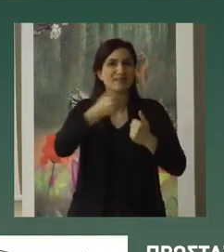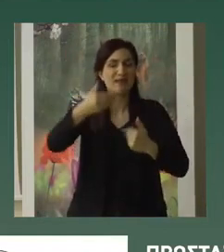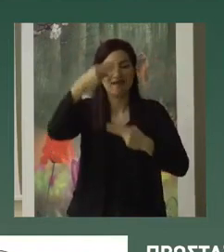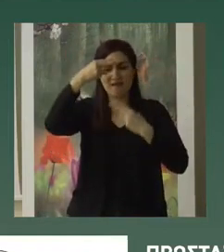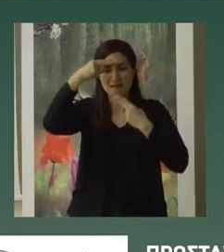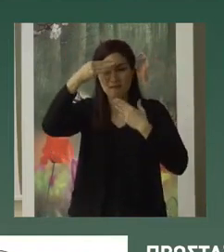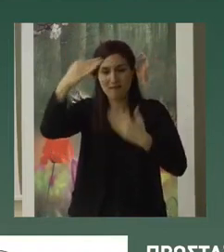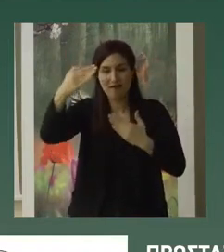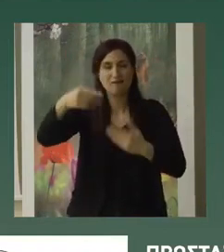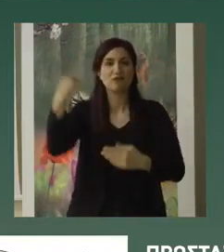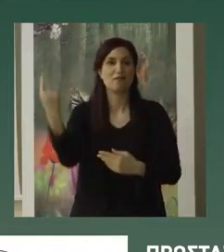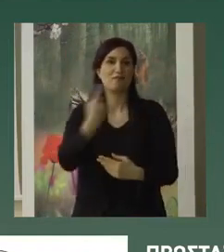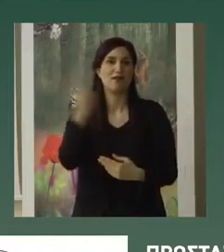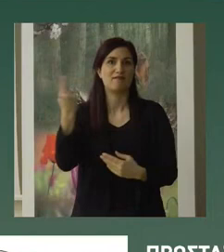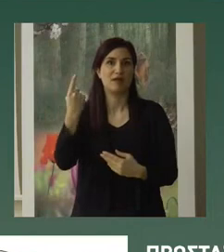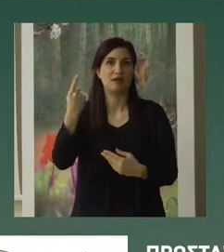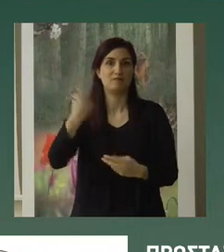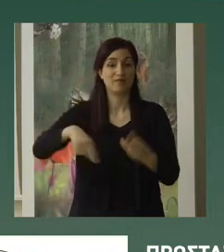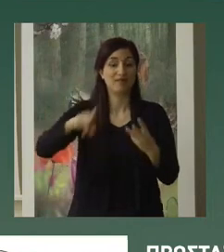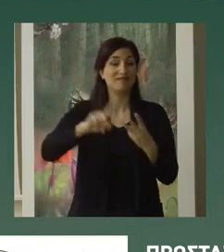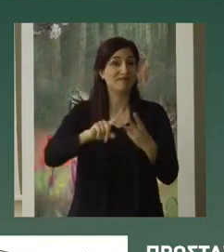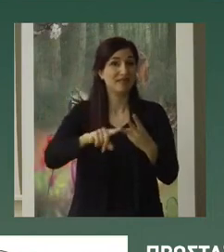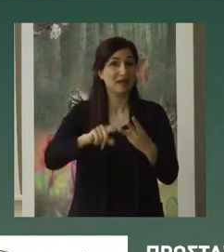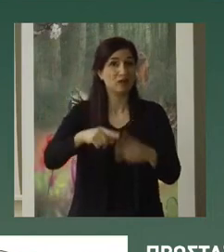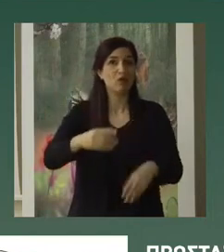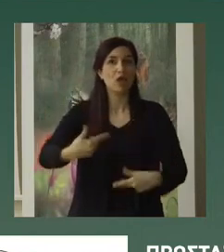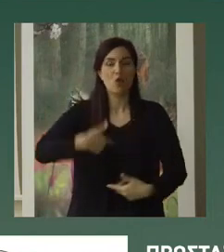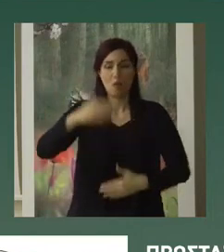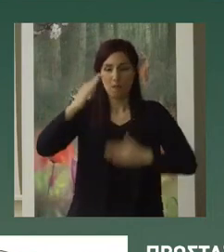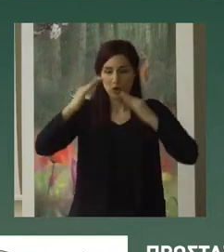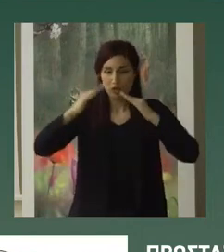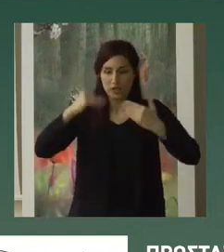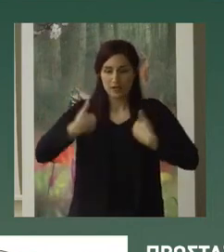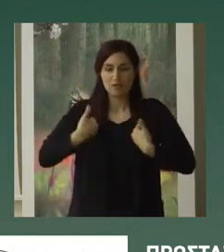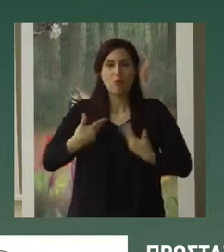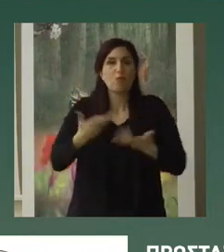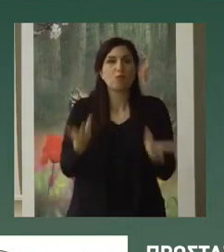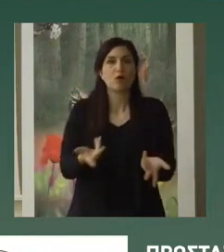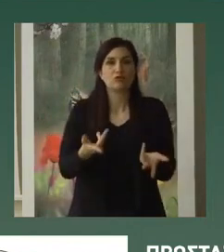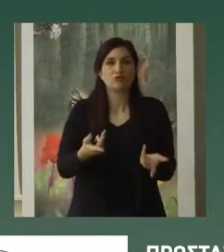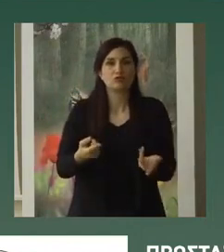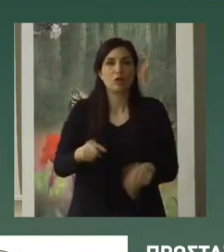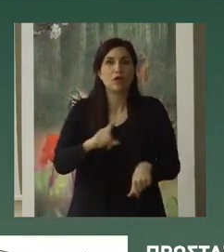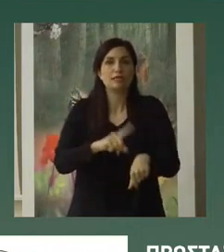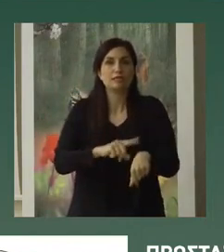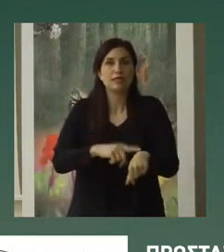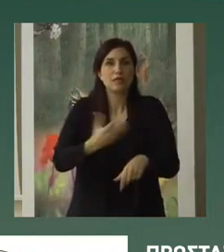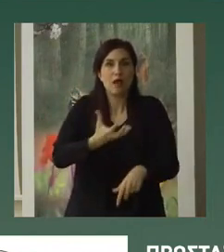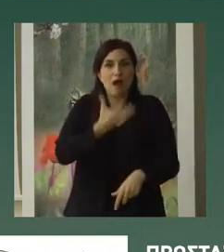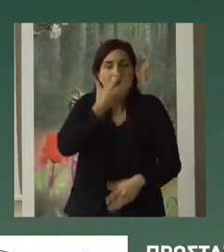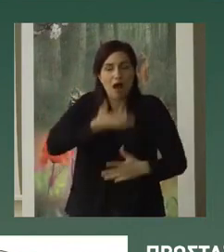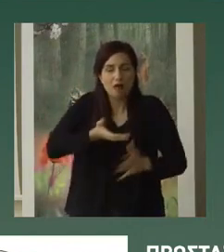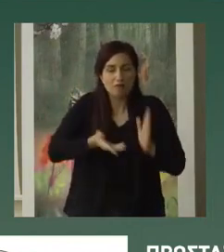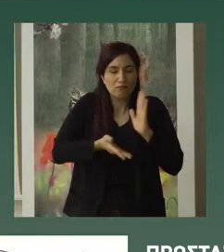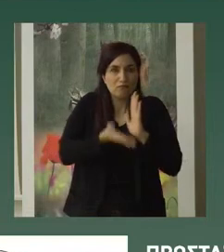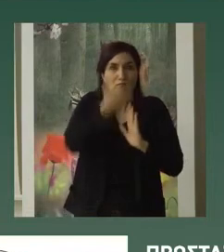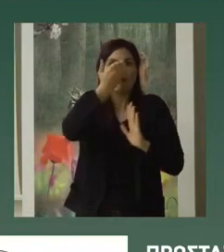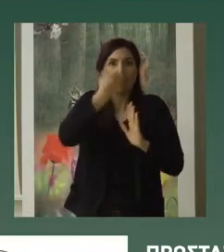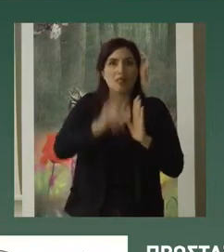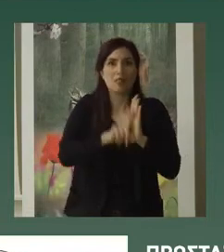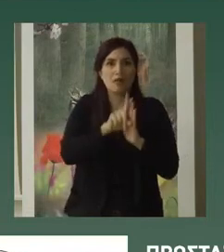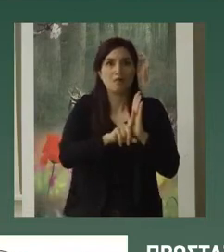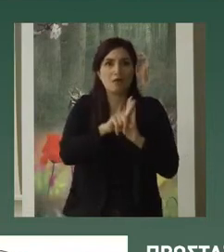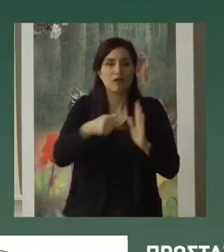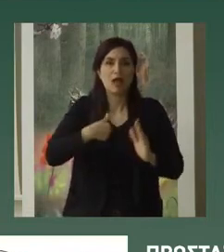όταν ξέρουμε ότι θα έχουμε παραπάνω καύσωνες, τι πρέπει να κάνουμε στην πόλη για να αντέξει ο πληθυσμός και να μην έχουμε περισσότερα θύματα. Μετριασμός λοιπόν